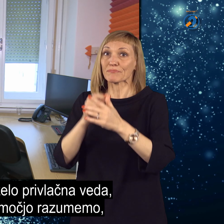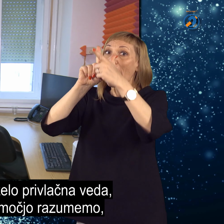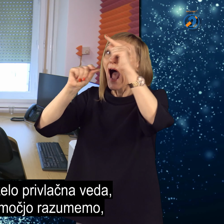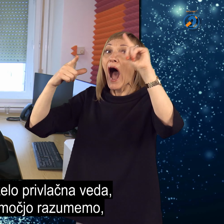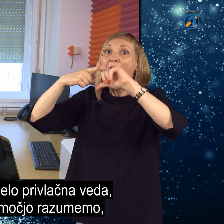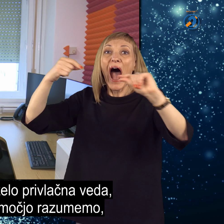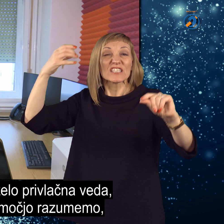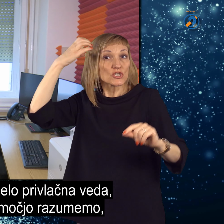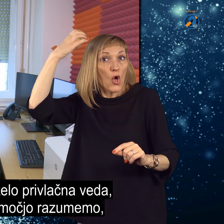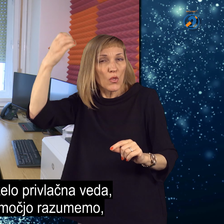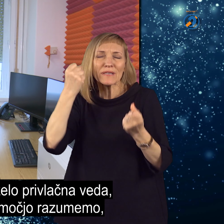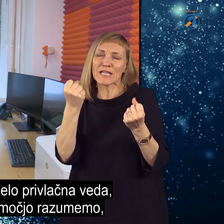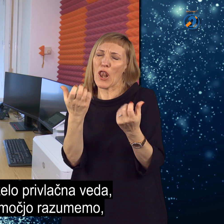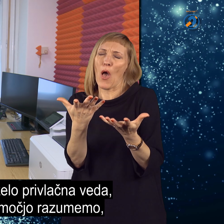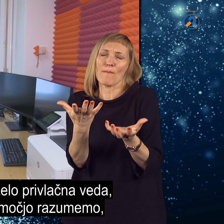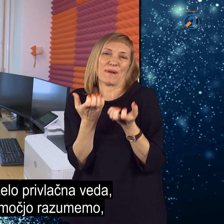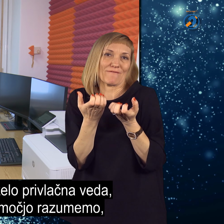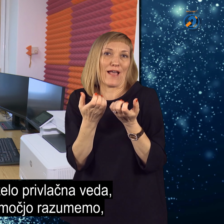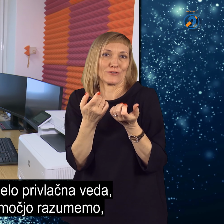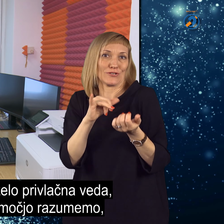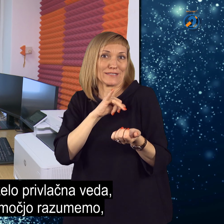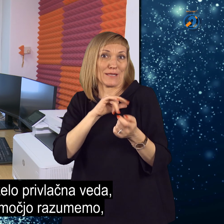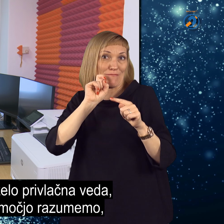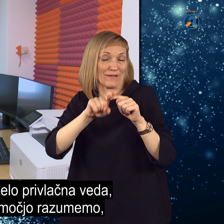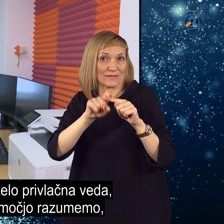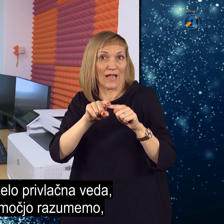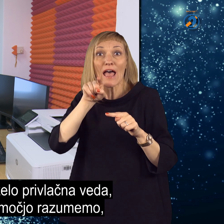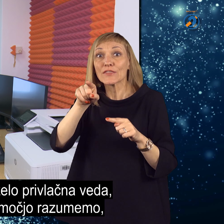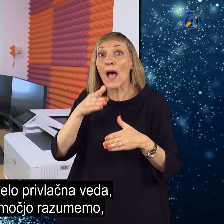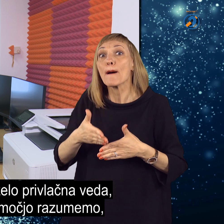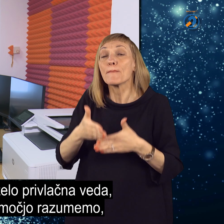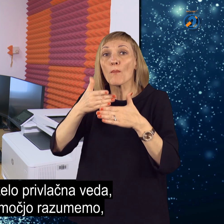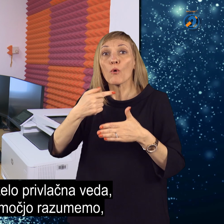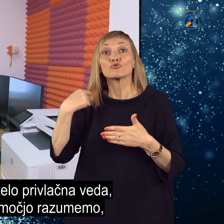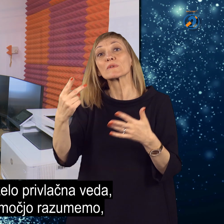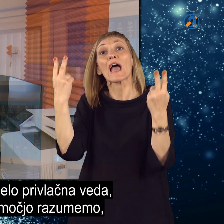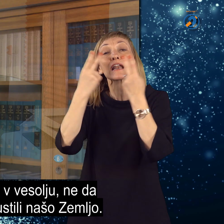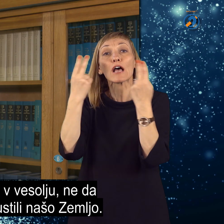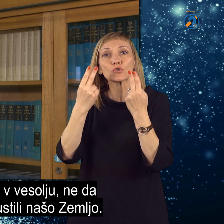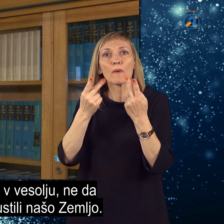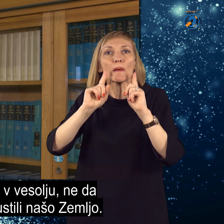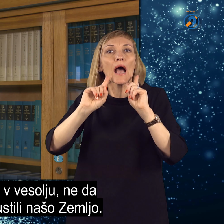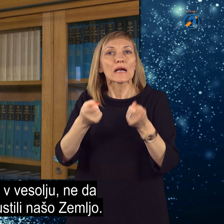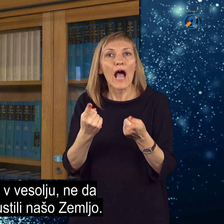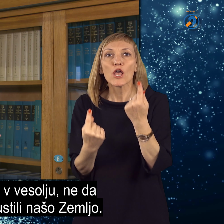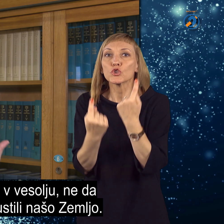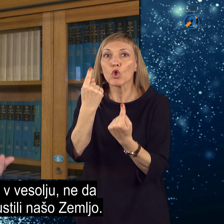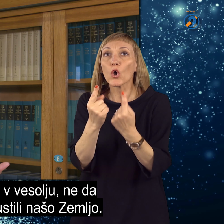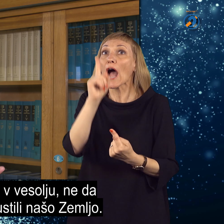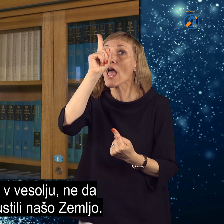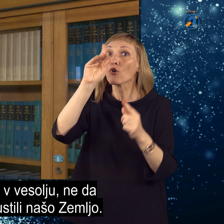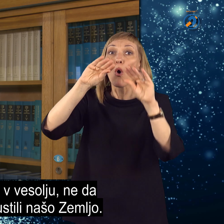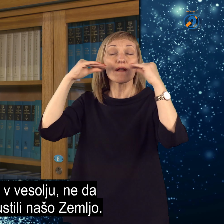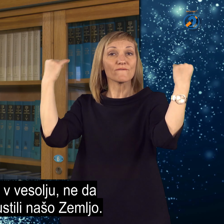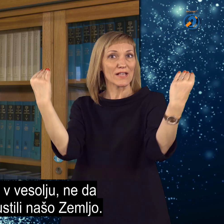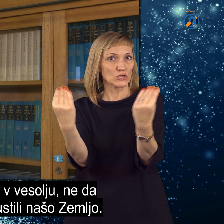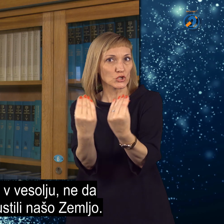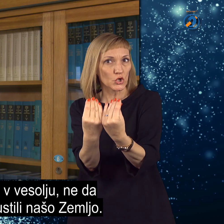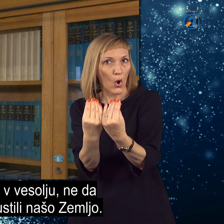Astronomija je zelo privlačna veda, zato ker z njeno pomočjo razumemo, kaj se dogaja v